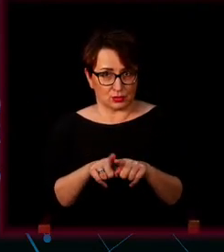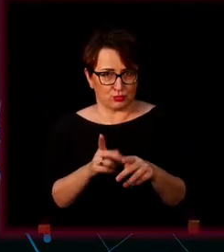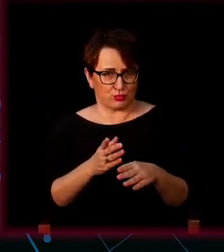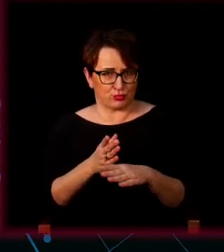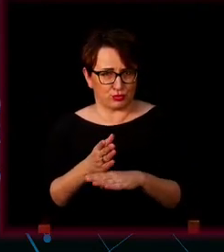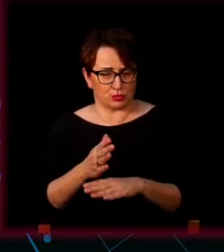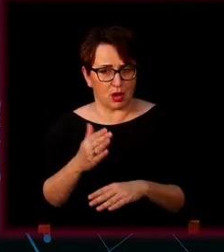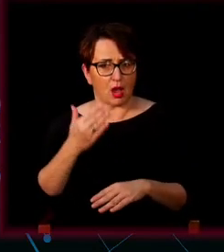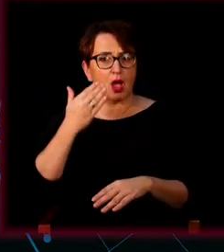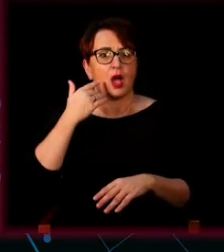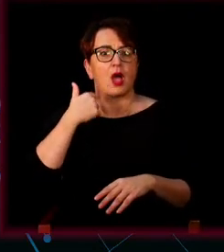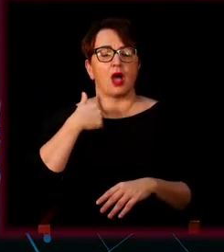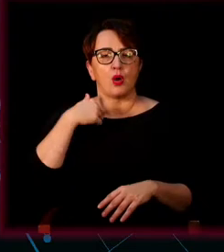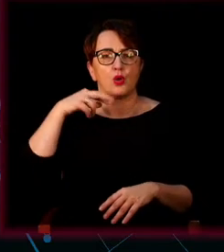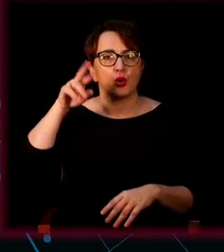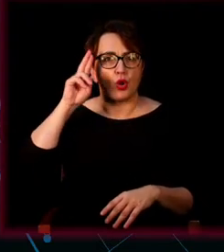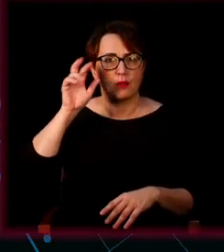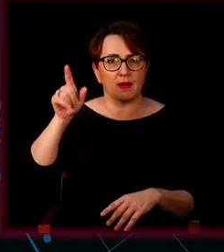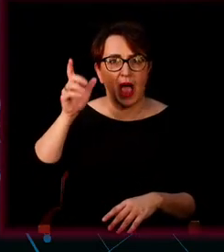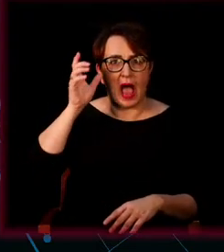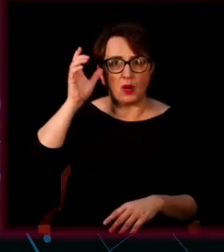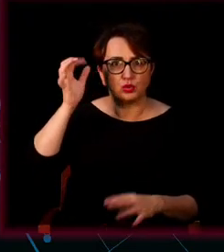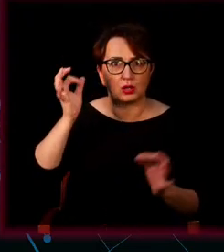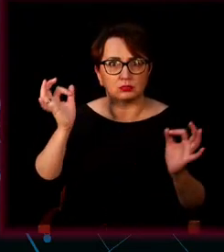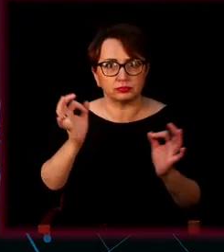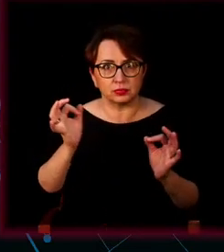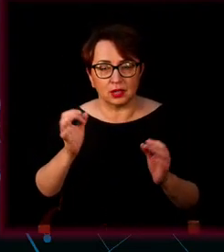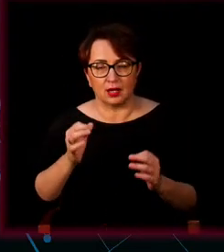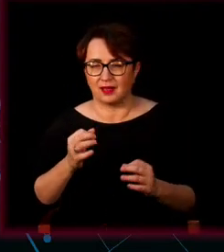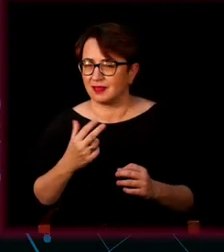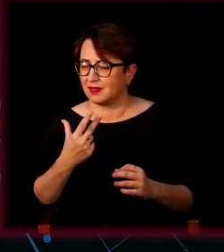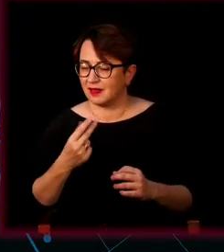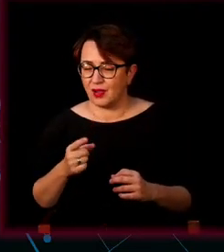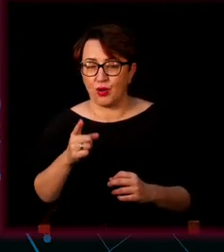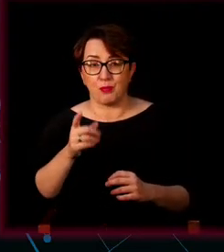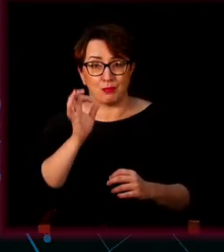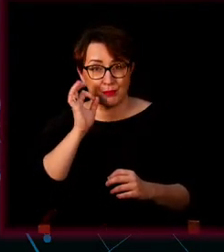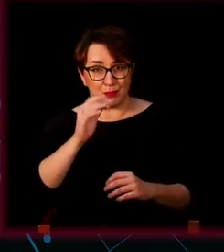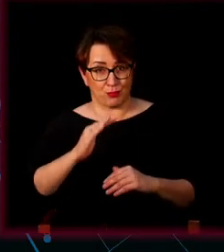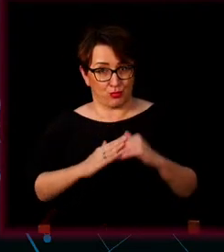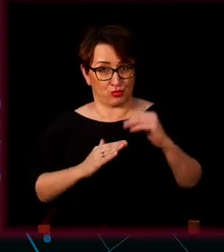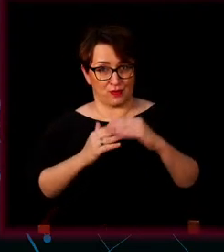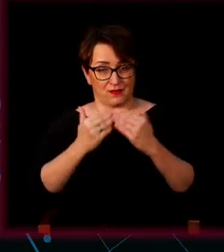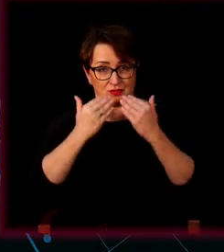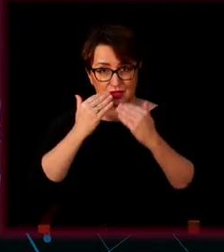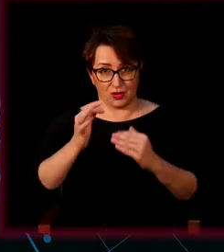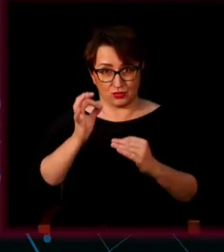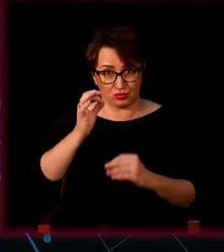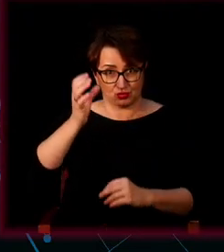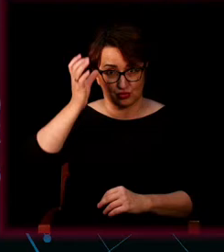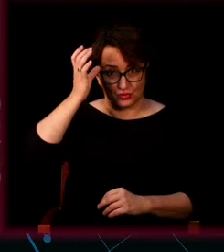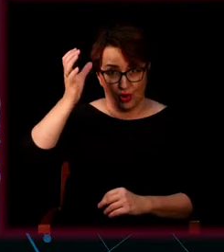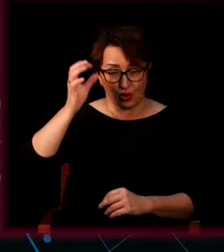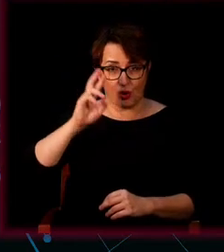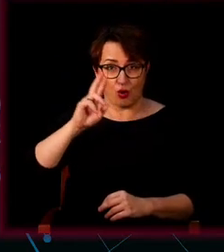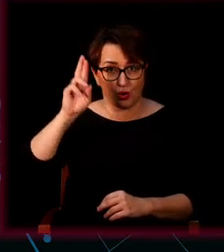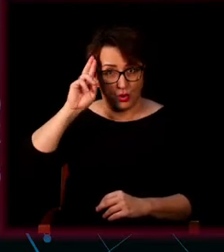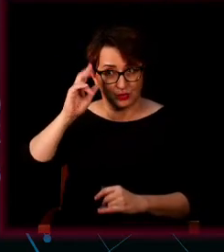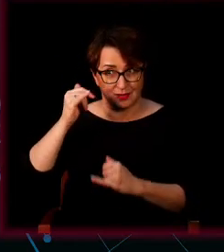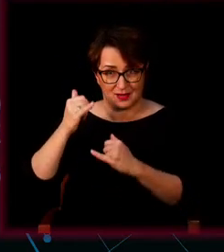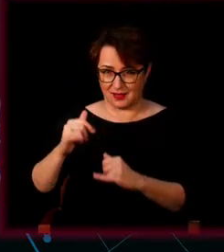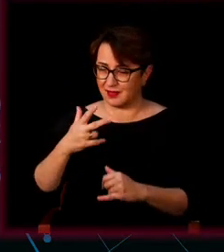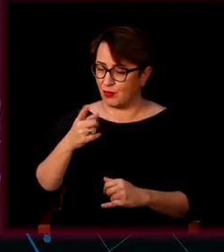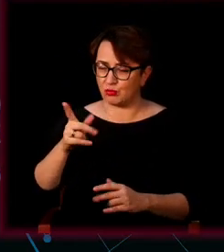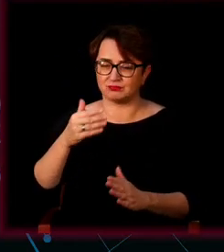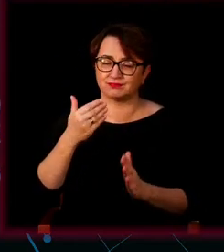dosyć późno rozumiemy, że ten jego autorytet nie jest do końca budowany na prawdziwej zdolności rozumienia inności, że on też podnosi